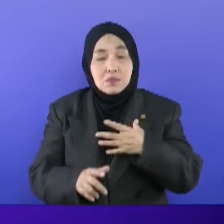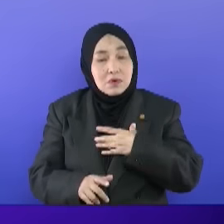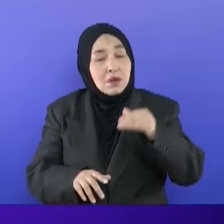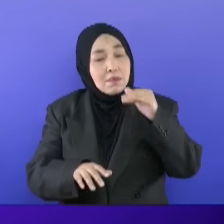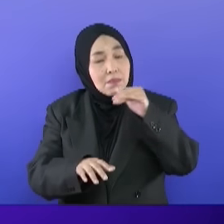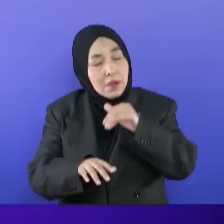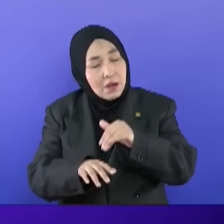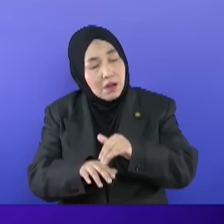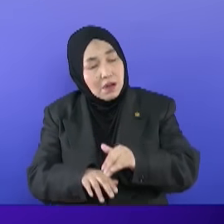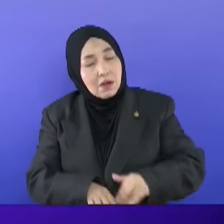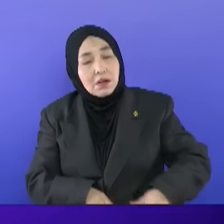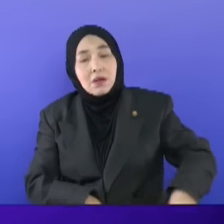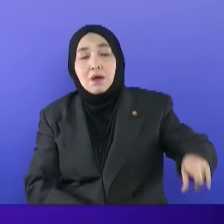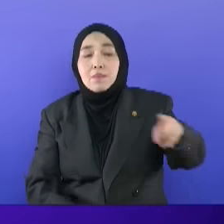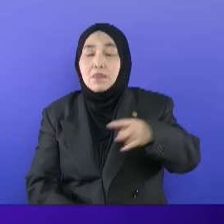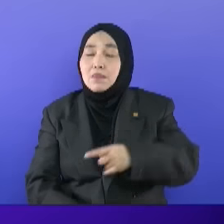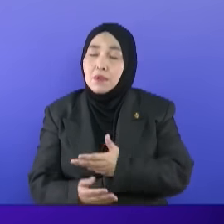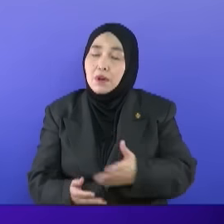nasara